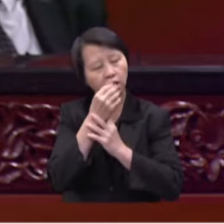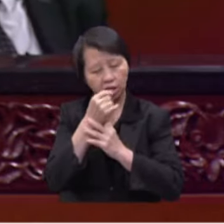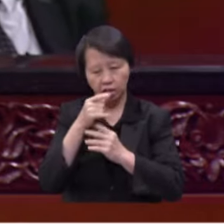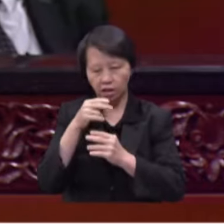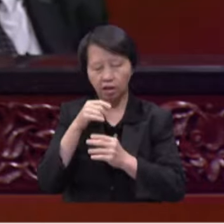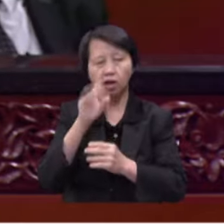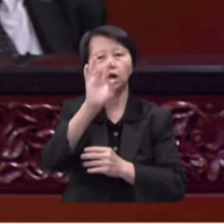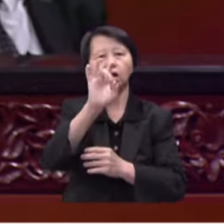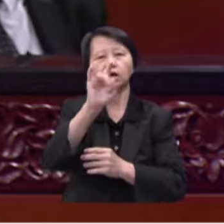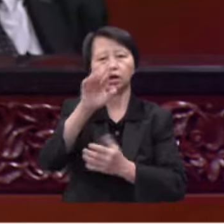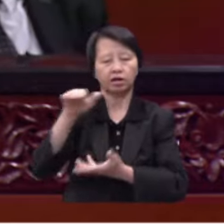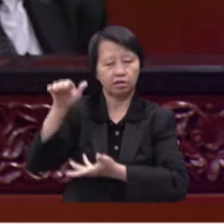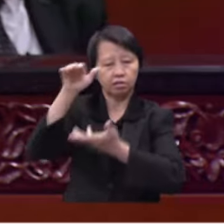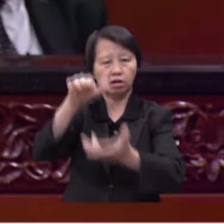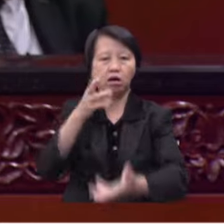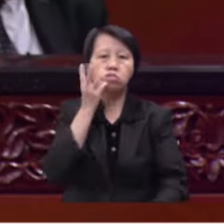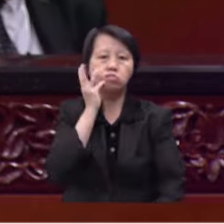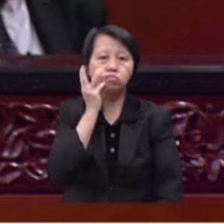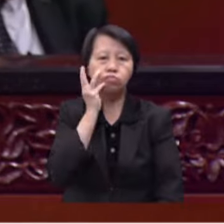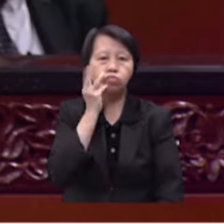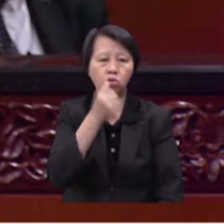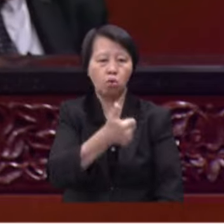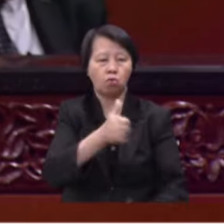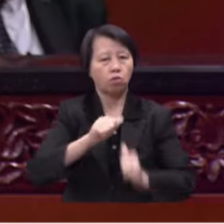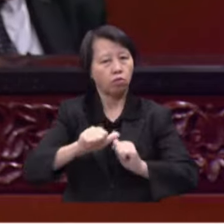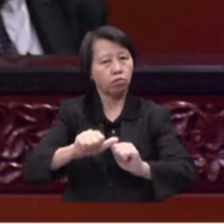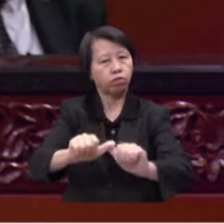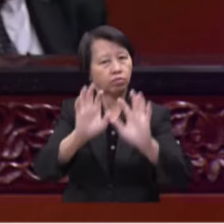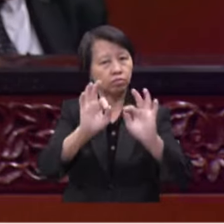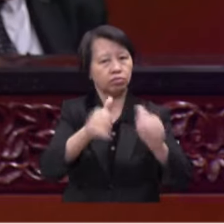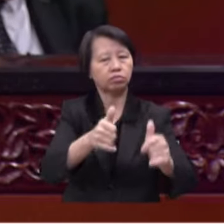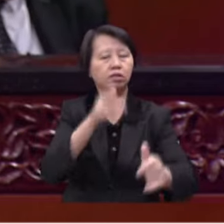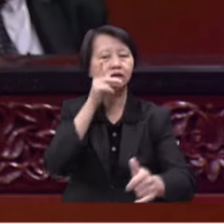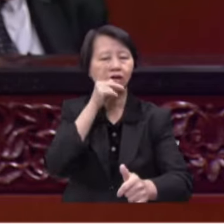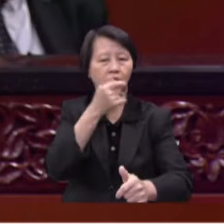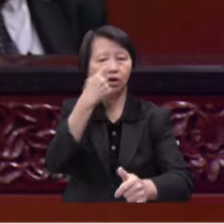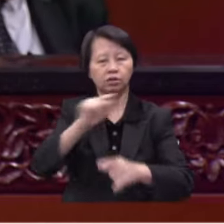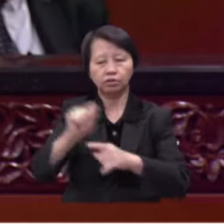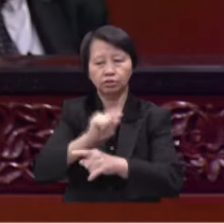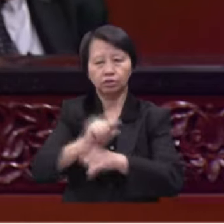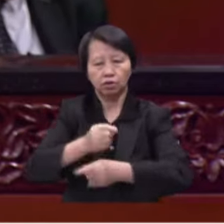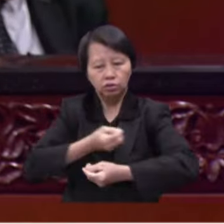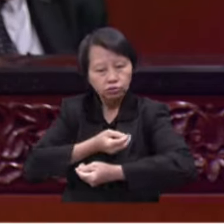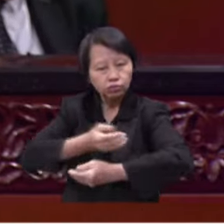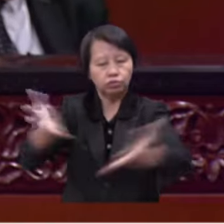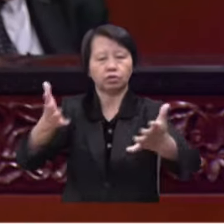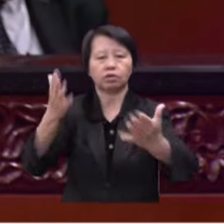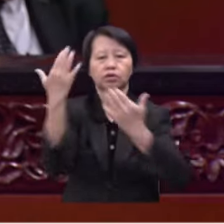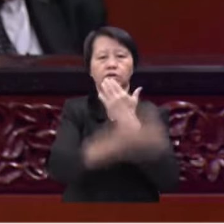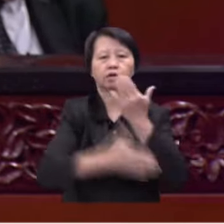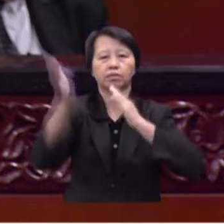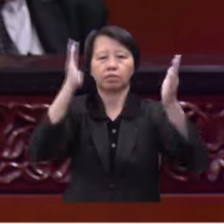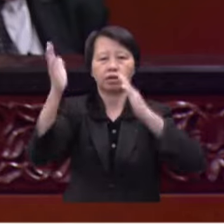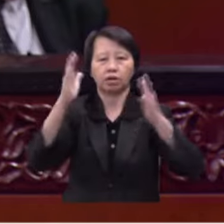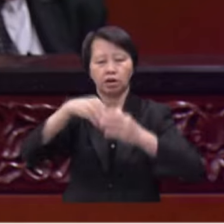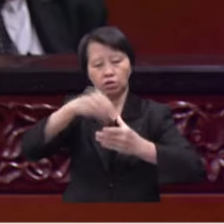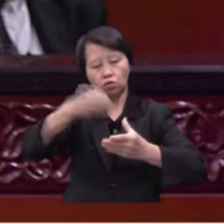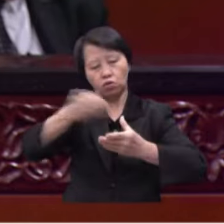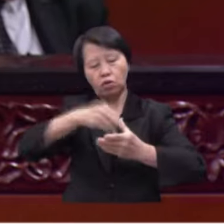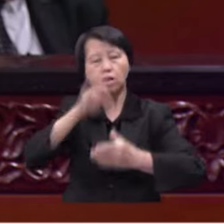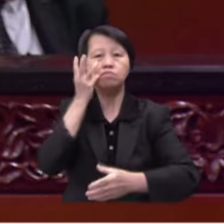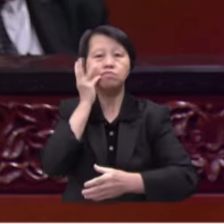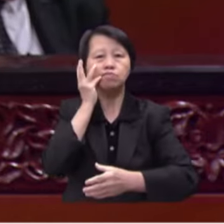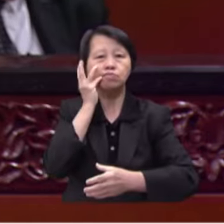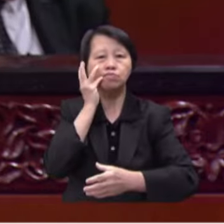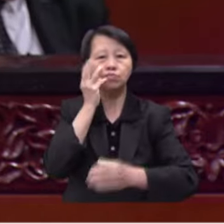satu bakalan Pati yang mamaman untuk kegunaan seluruh negara ini melalui pengeluaran padi